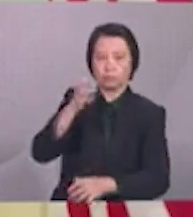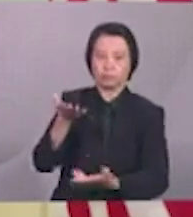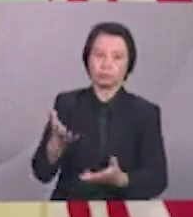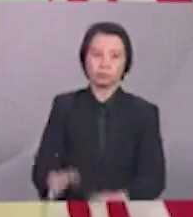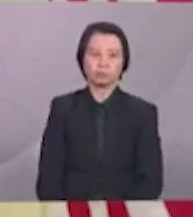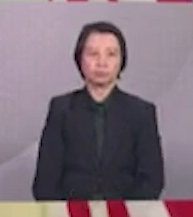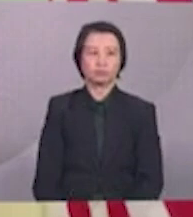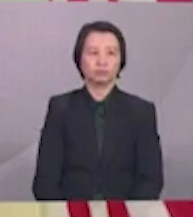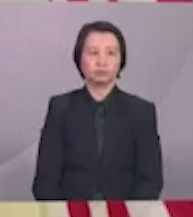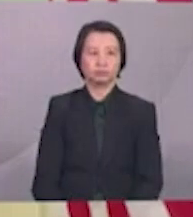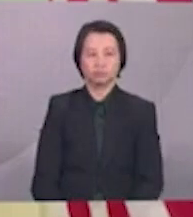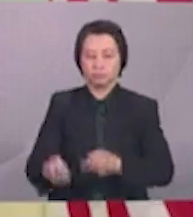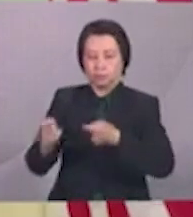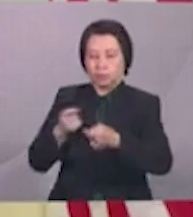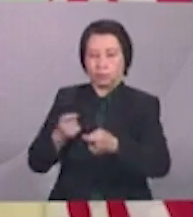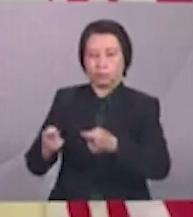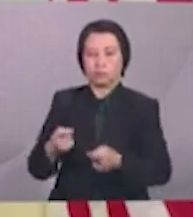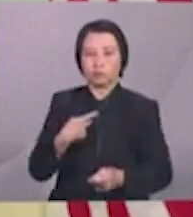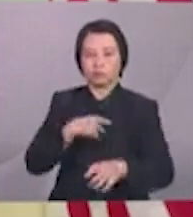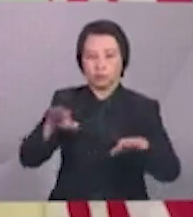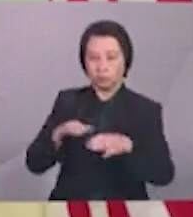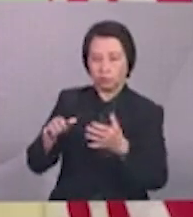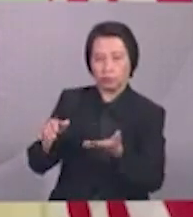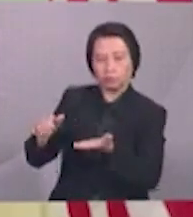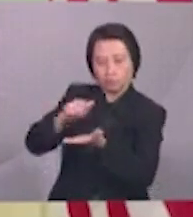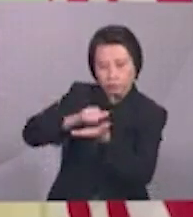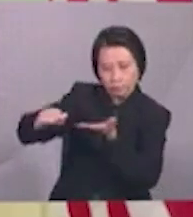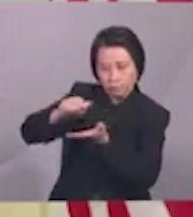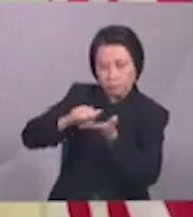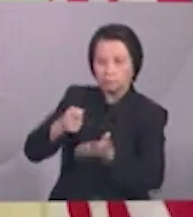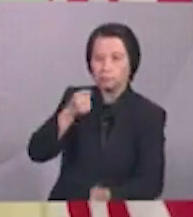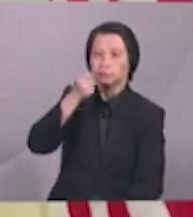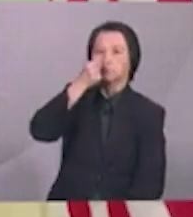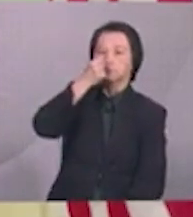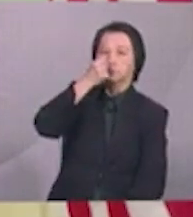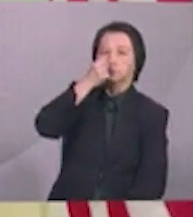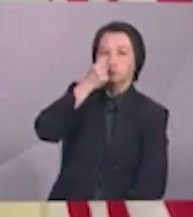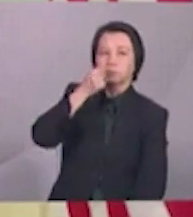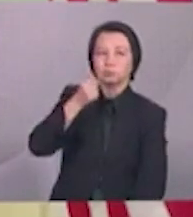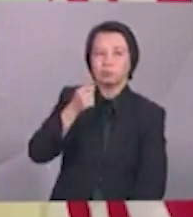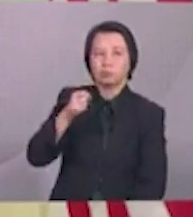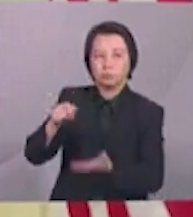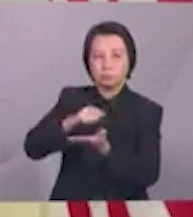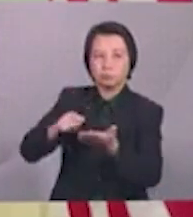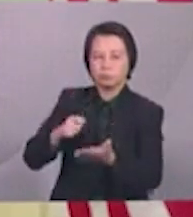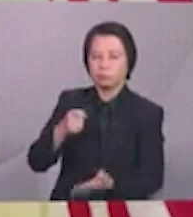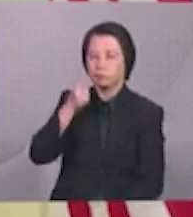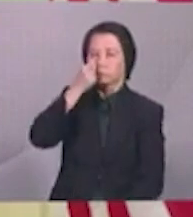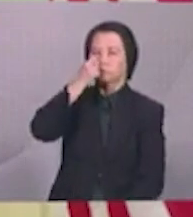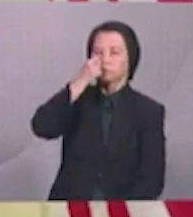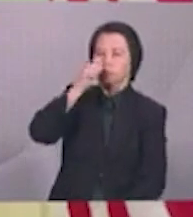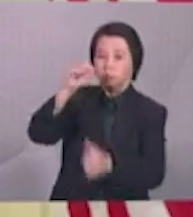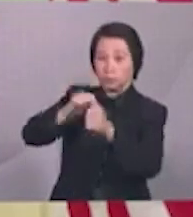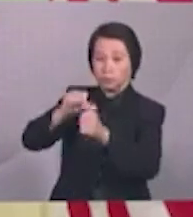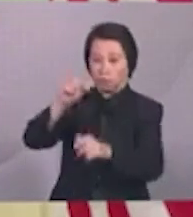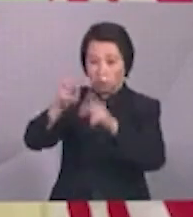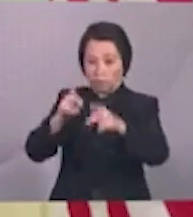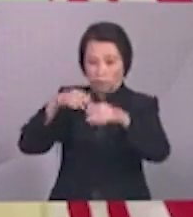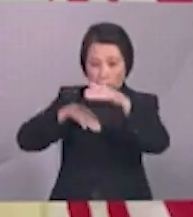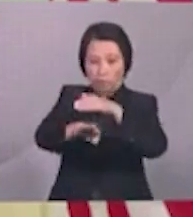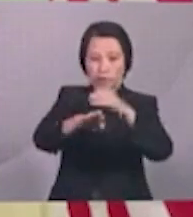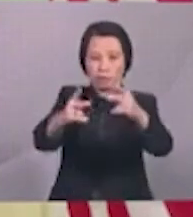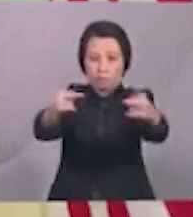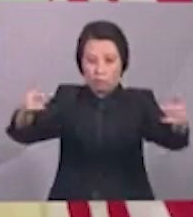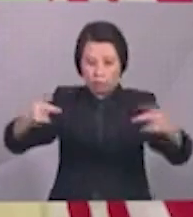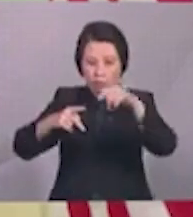ya Dan kita membuat saringan saringan ke swap tes kepada setiap penduduk di dalam